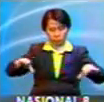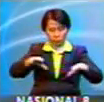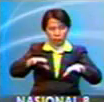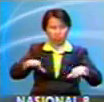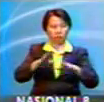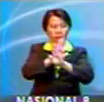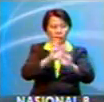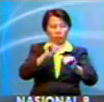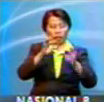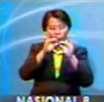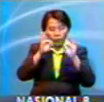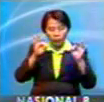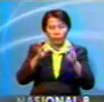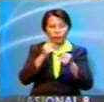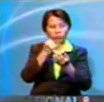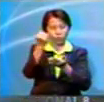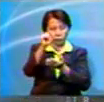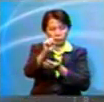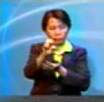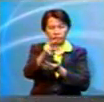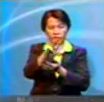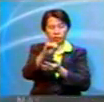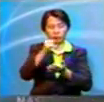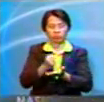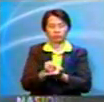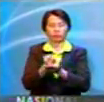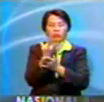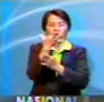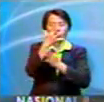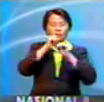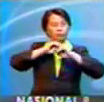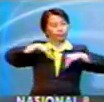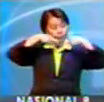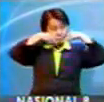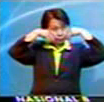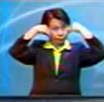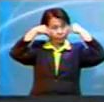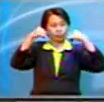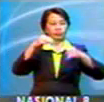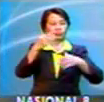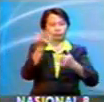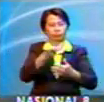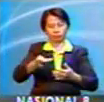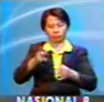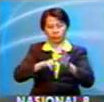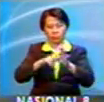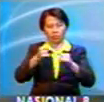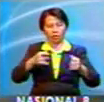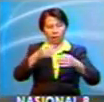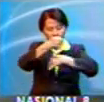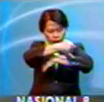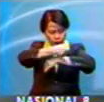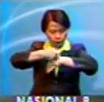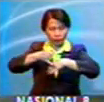pembuatannya bukan sahaja halus dan berseni, secara tak langsung membangkitkan suasana ceria. Istimewanya perabot kayu tempatan mempunyai urat kayu